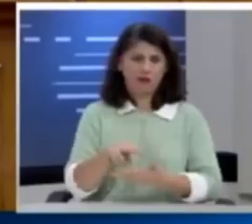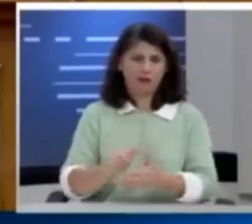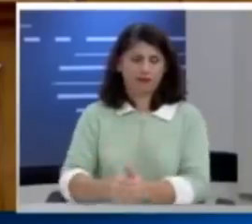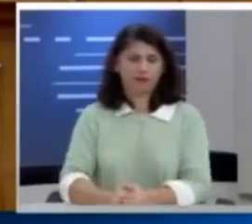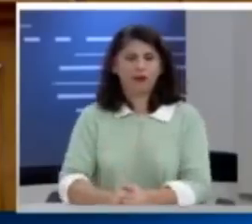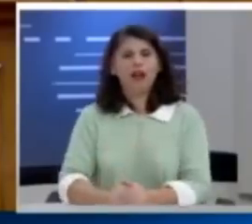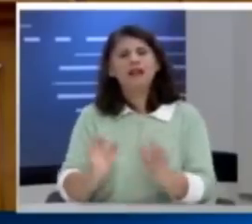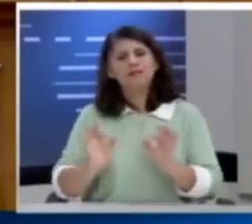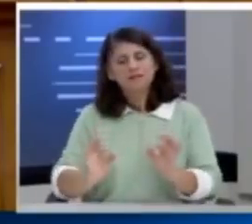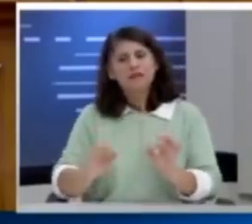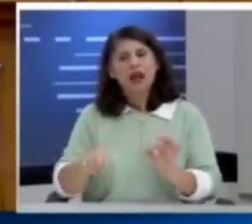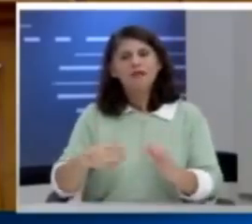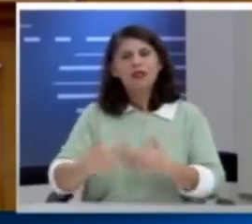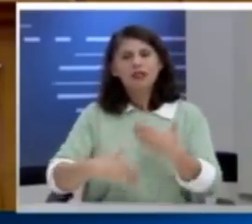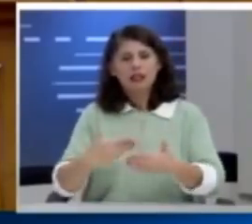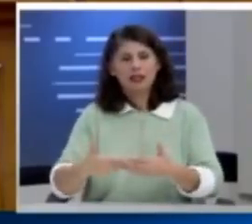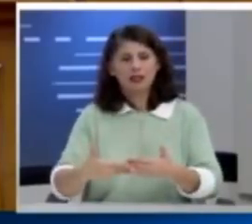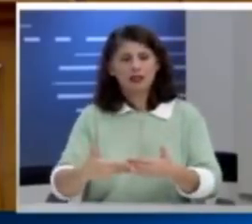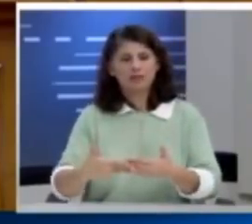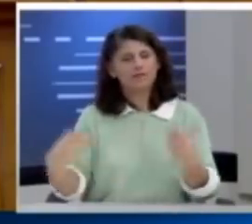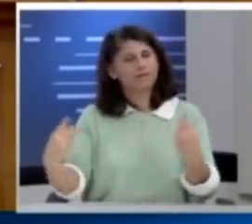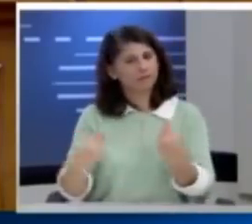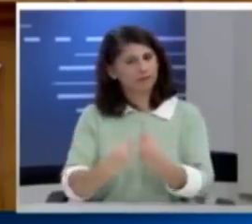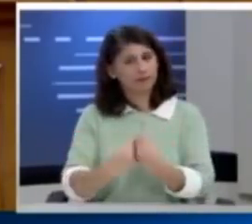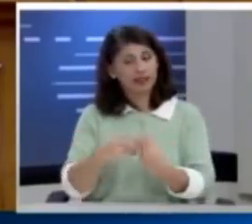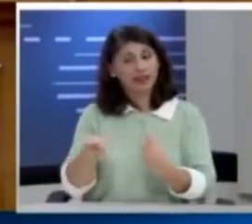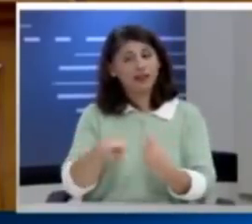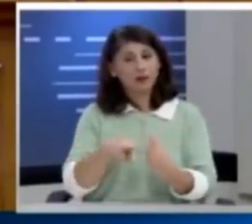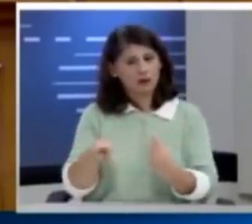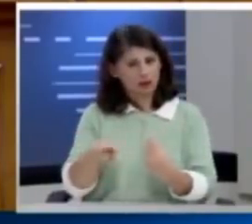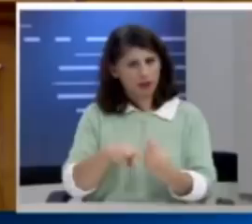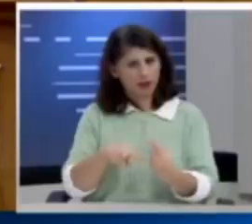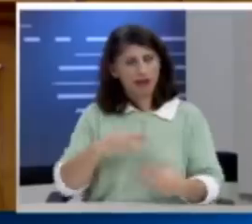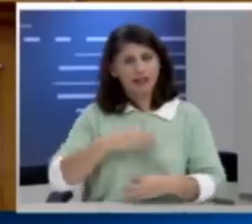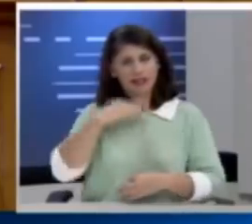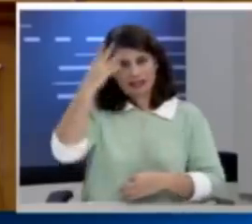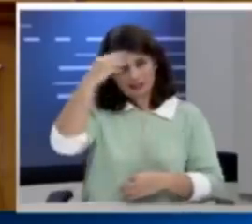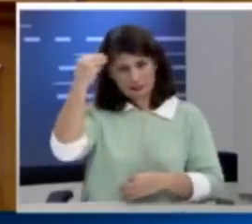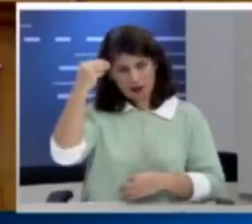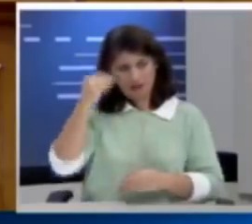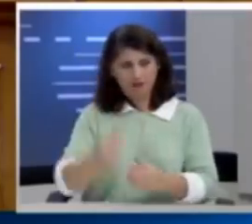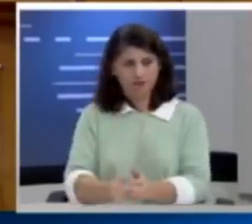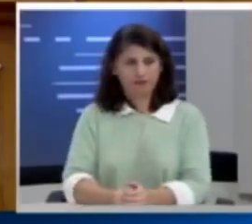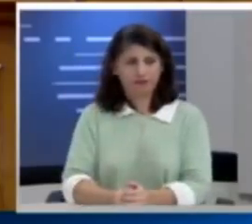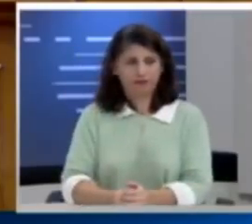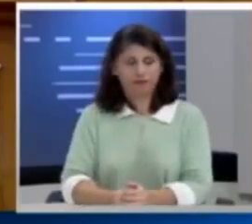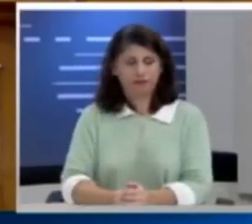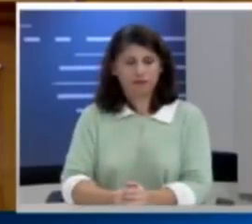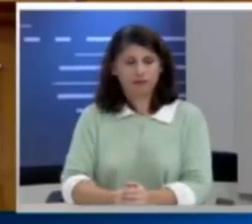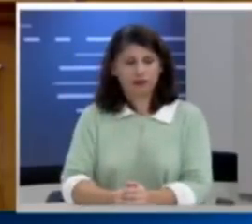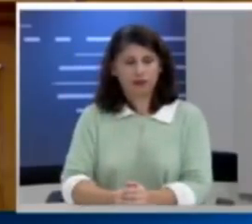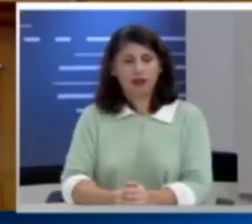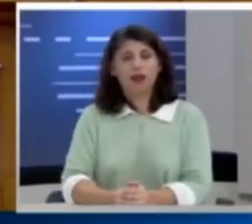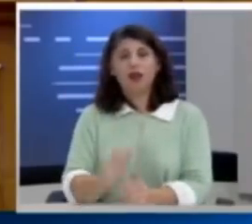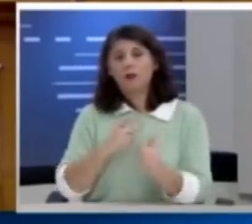βέβαια αυτή η εξέλιξη βολεύει και τους δυο σας, κύριε Τσίπρα, γιατί